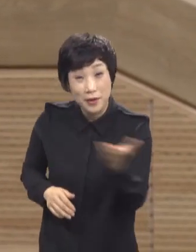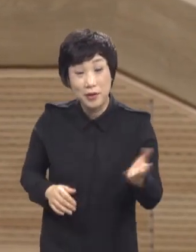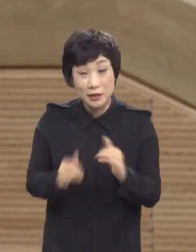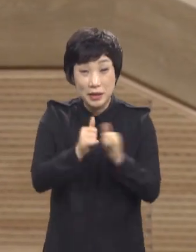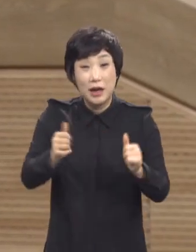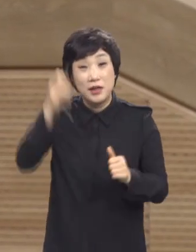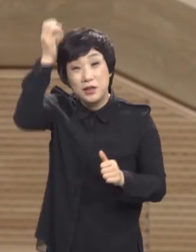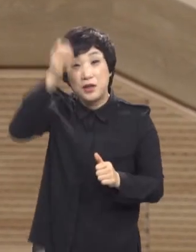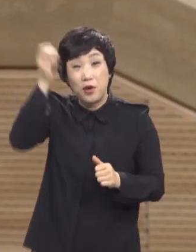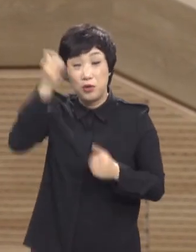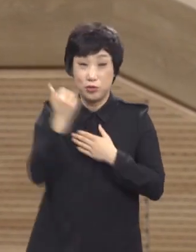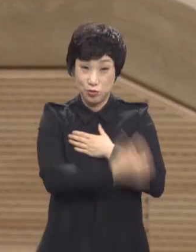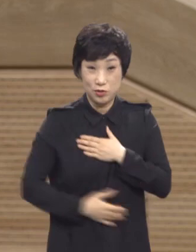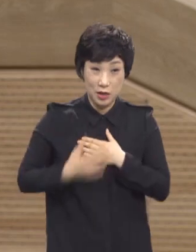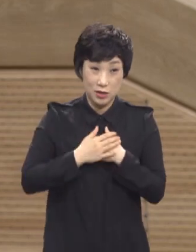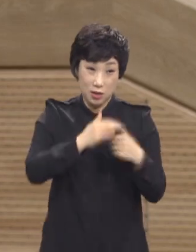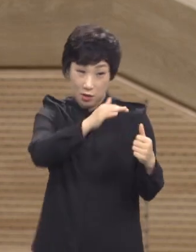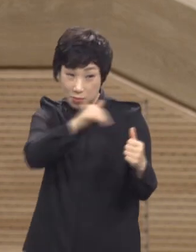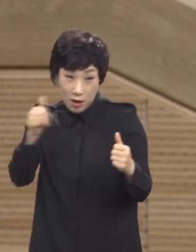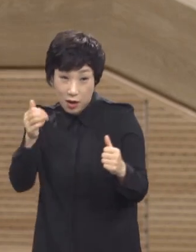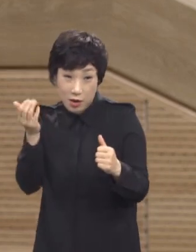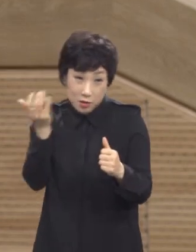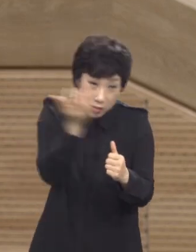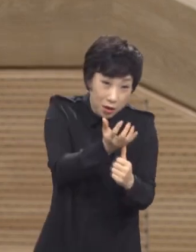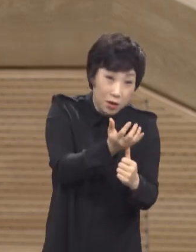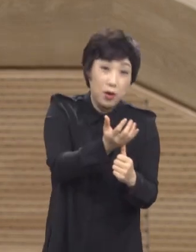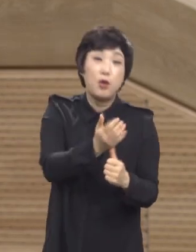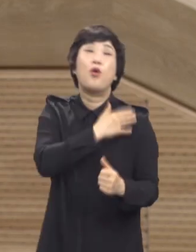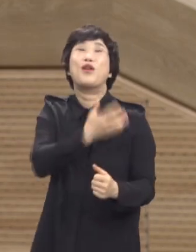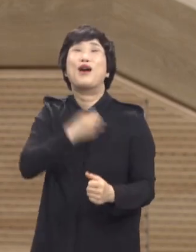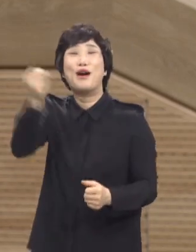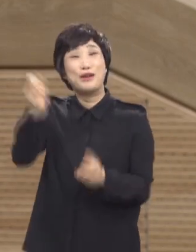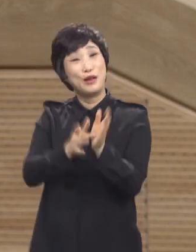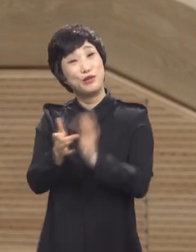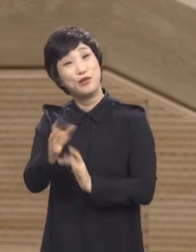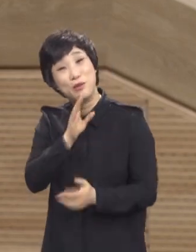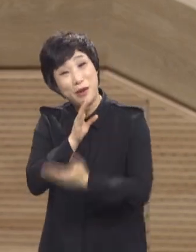영혼을 육체에서 끄집어냈다 넣다 할 권리가 있는 분이,